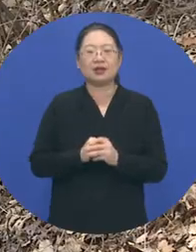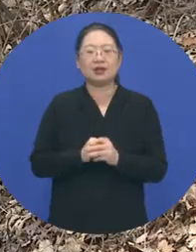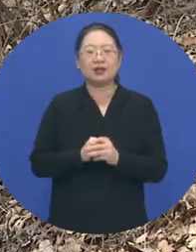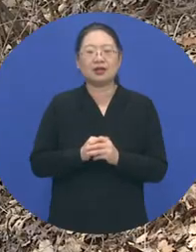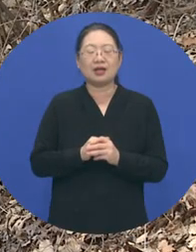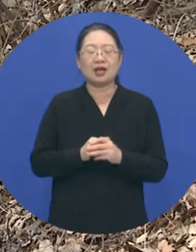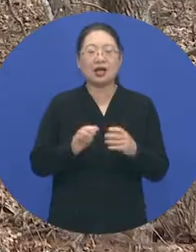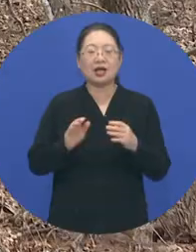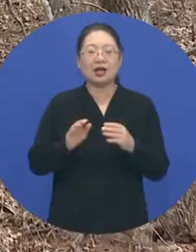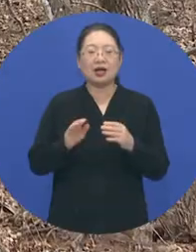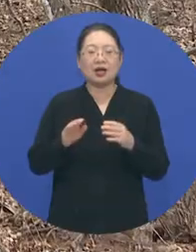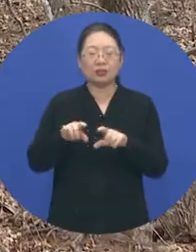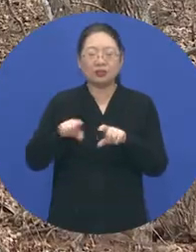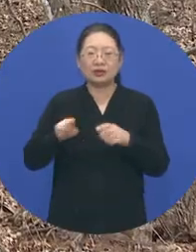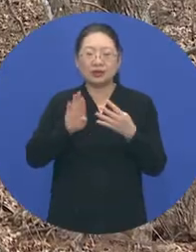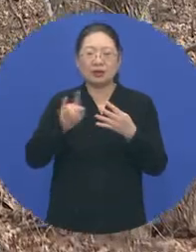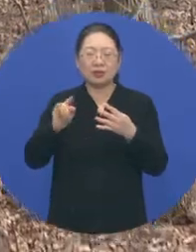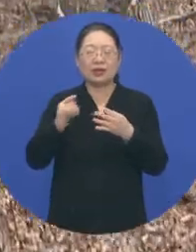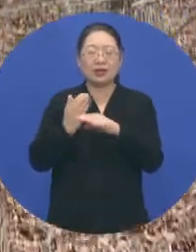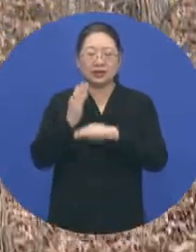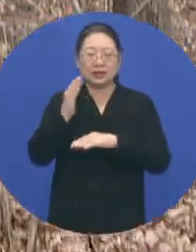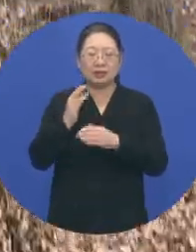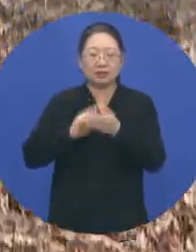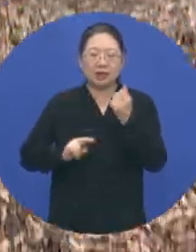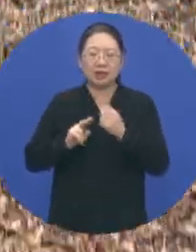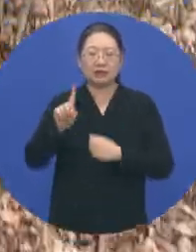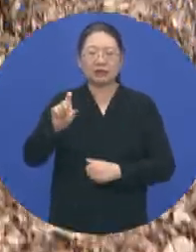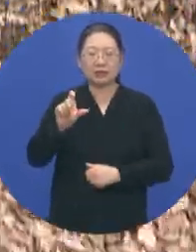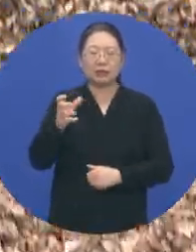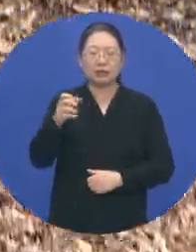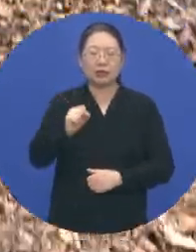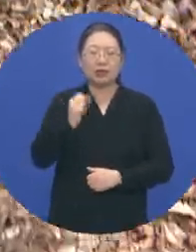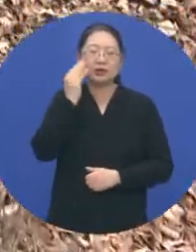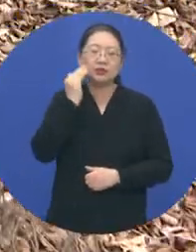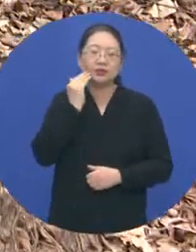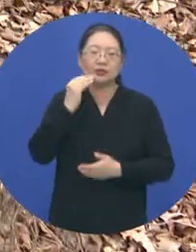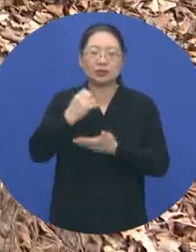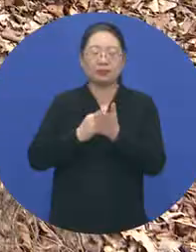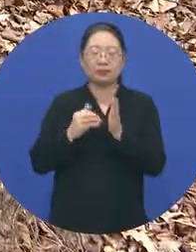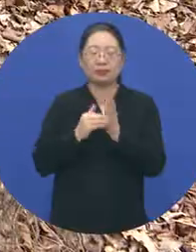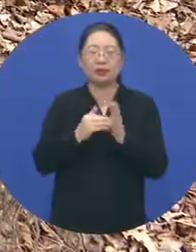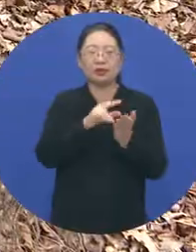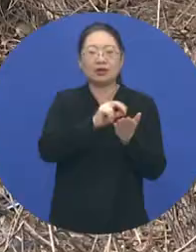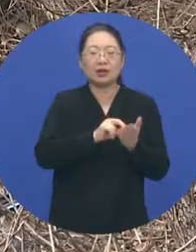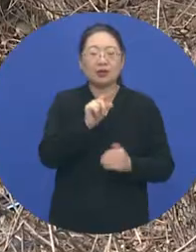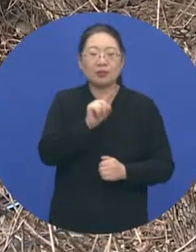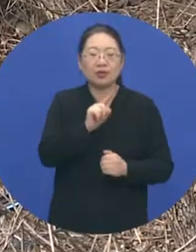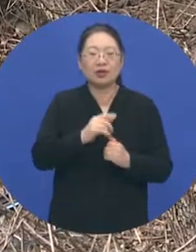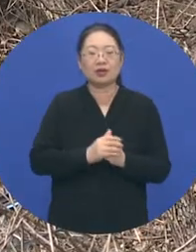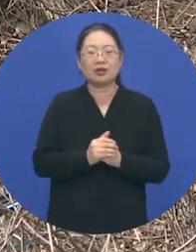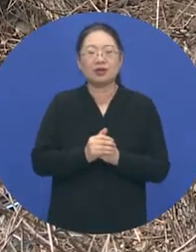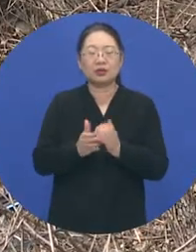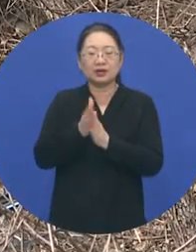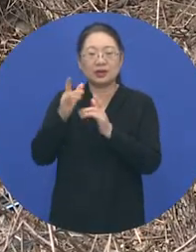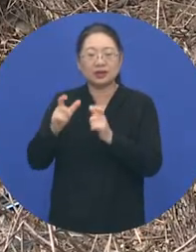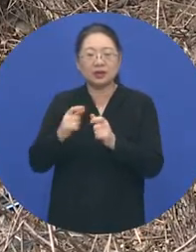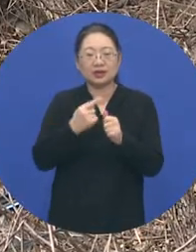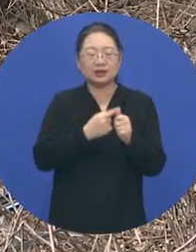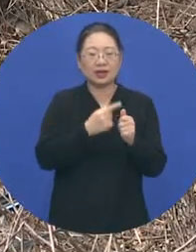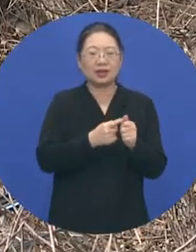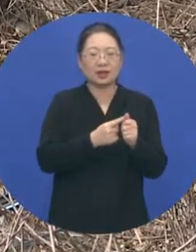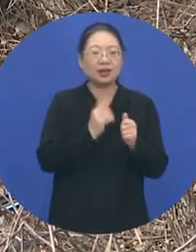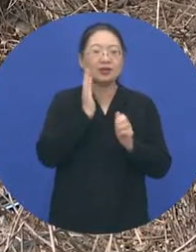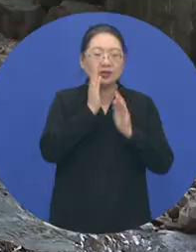매수가에 평균 네배가 넘는 가격으로 팔아넘겨 약 15억 원의 책을 챙겼습니다 문제는 해당 토지가 도시지역과